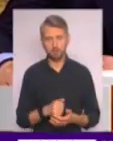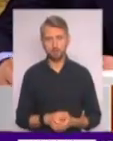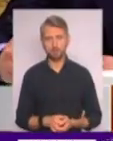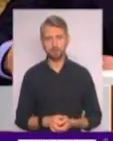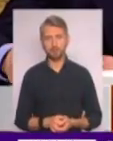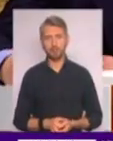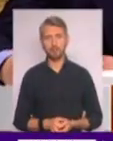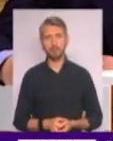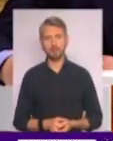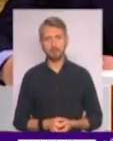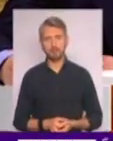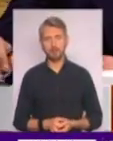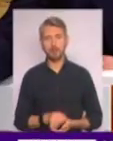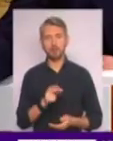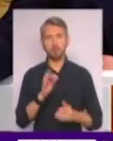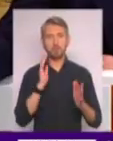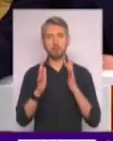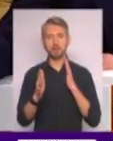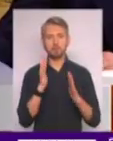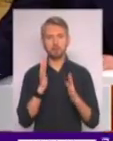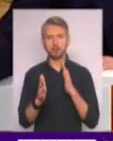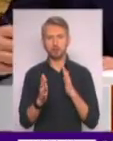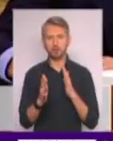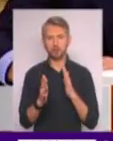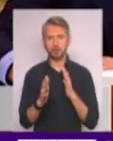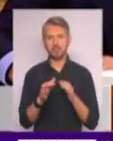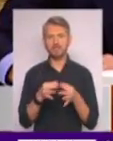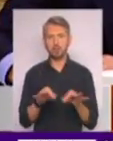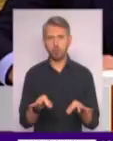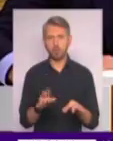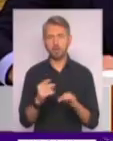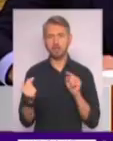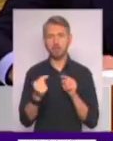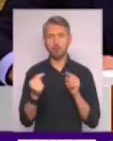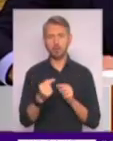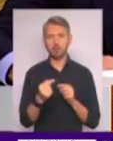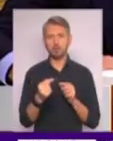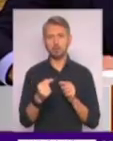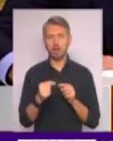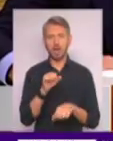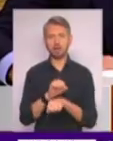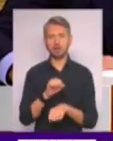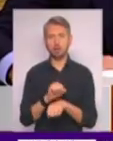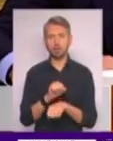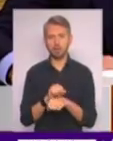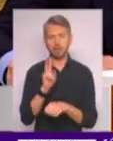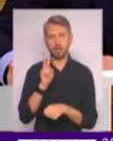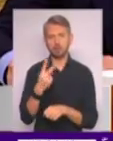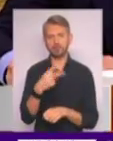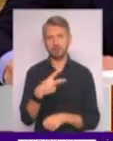такой. По проспекту Свободы, да, напротив 24-го остановки